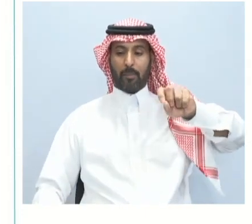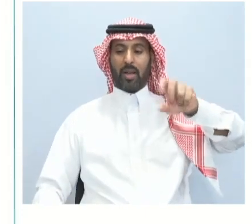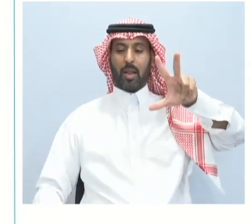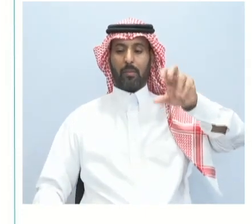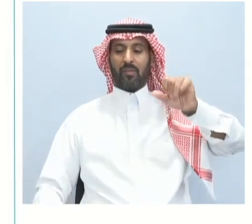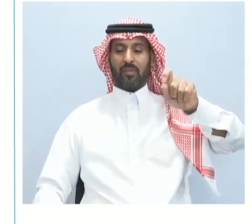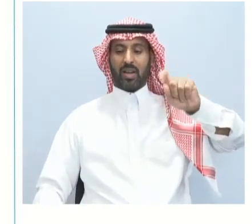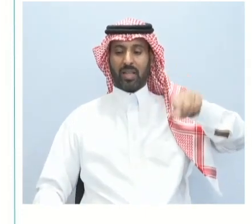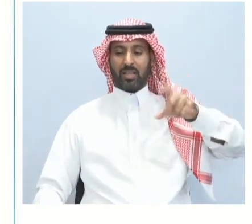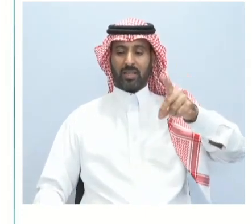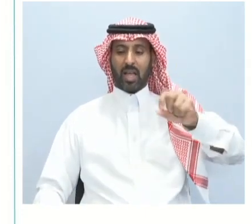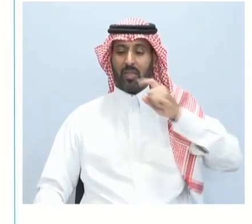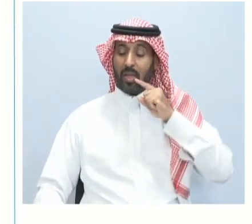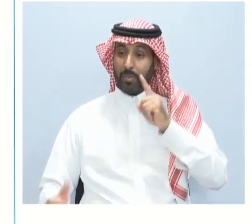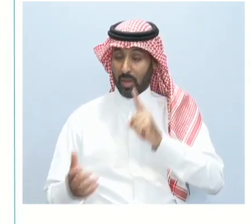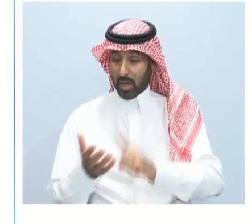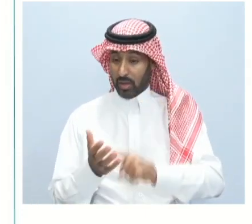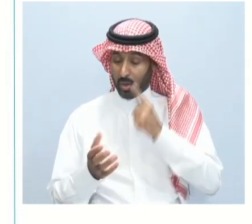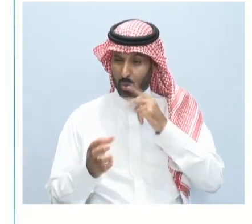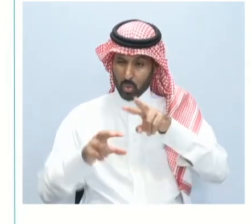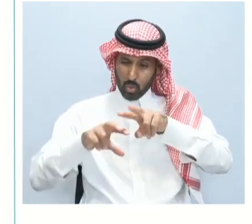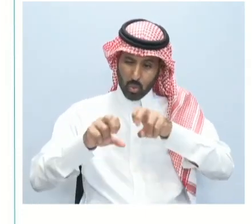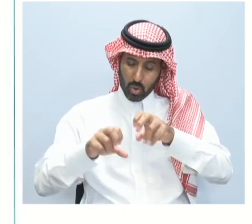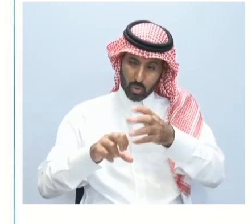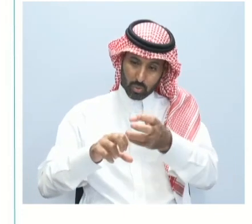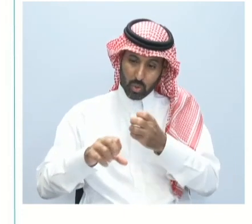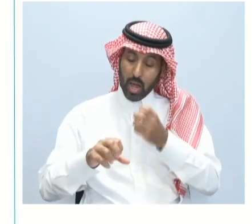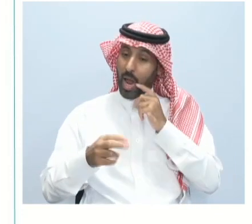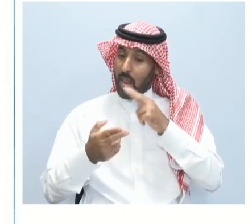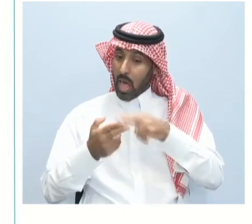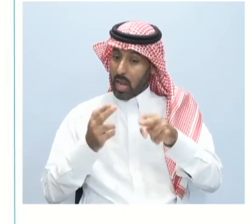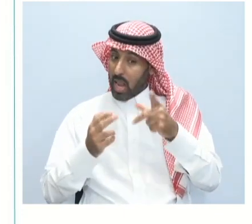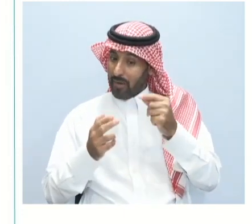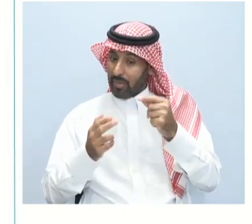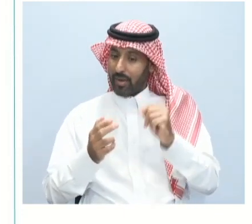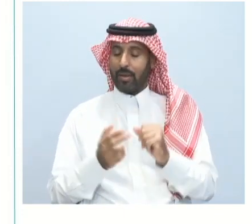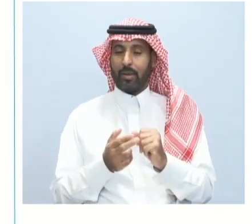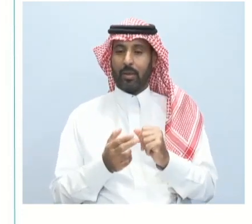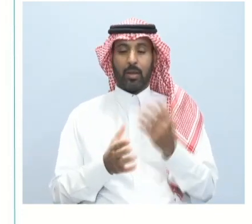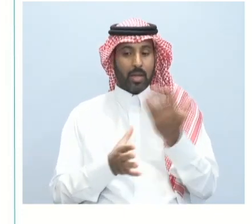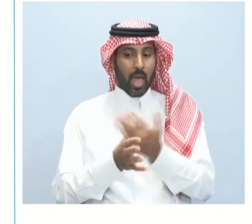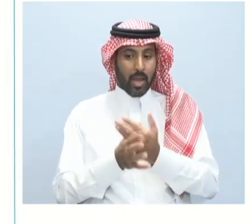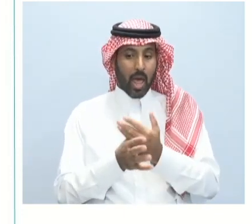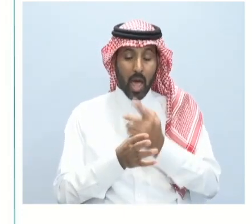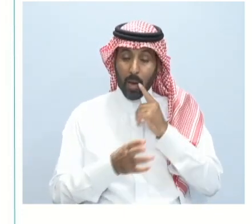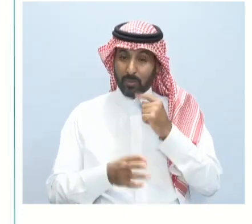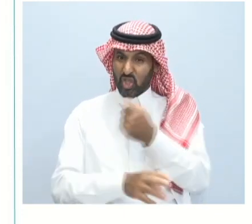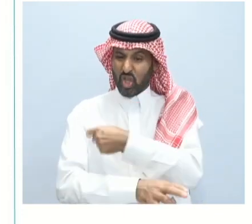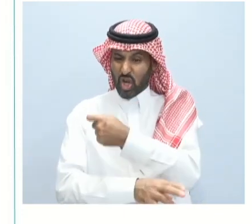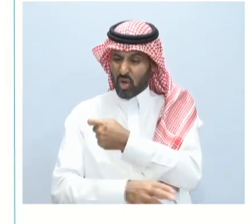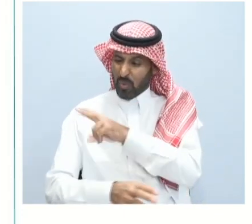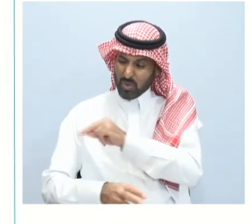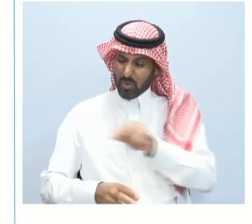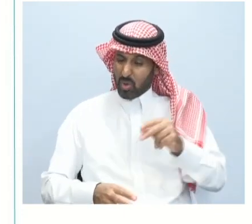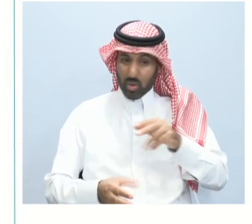العثور على الحل الامثل اذا كان موجودا لانها ستقوم بتجربه جميع الحلول الممكنه ولن